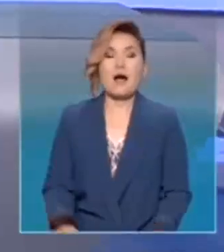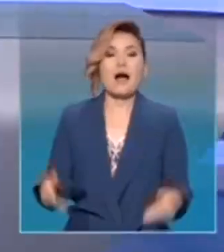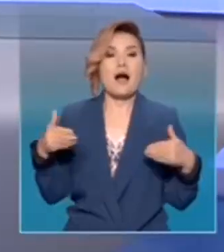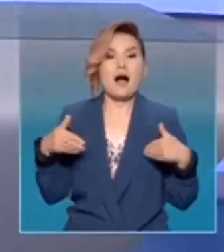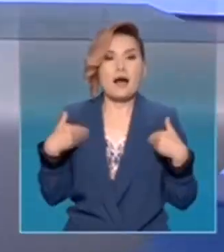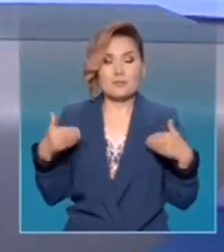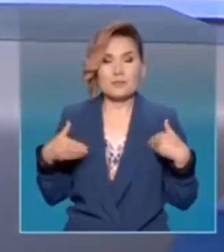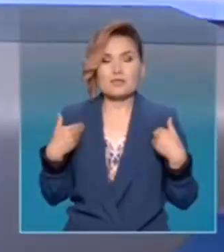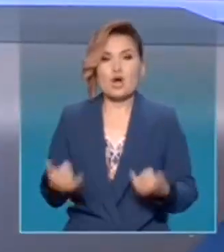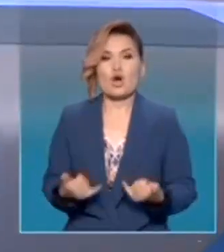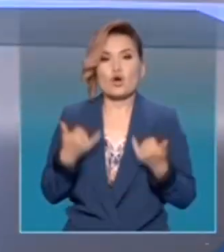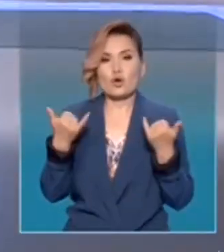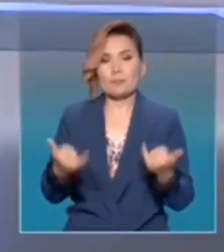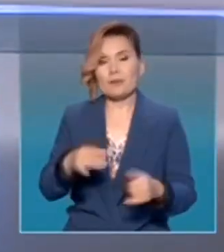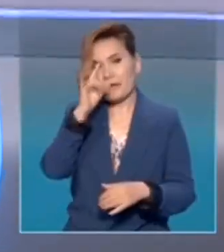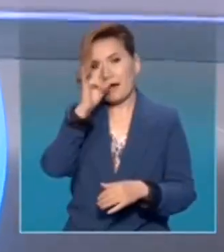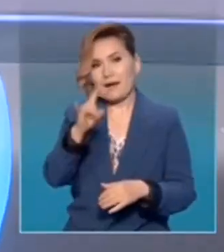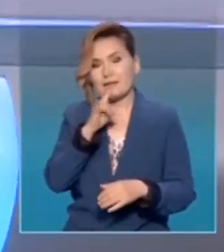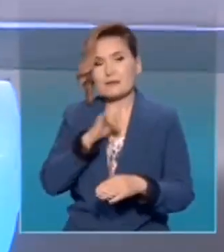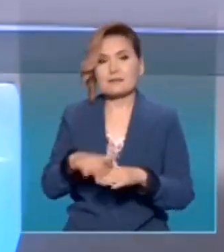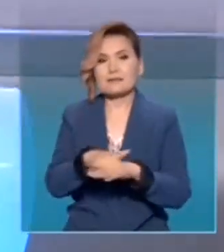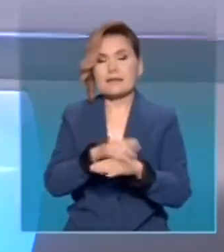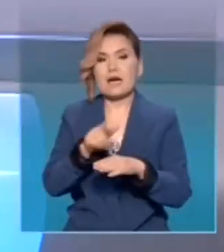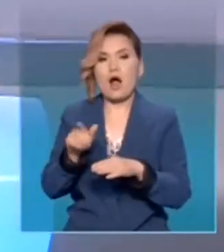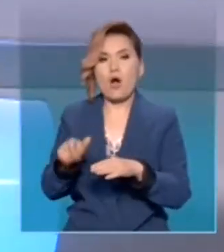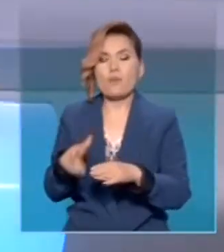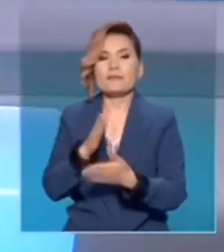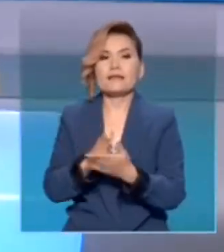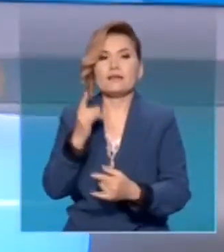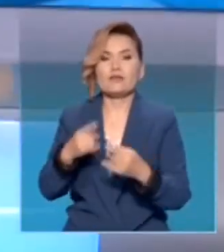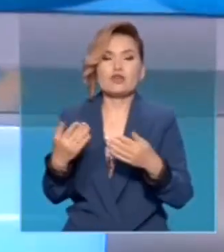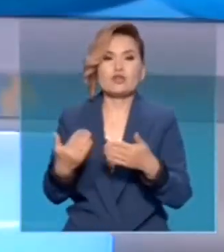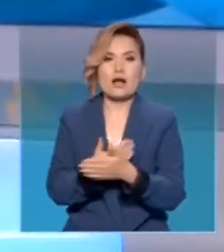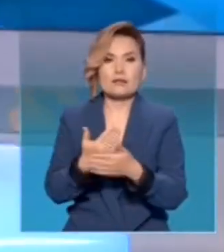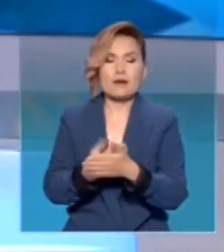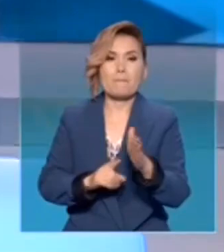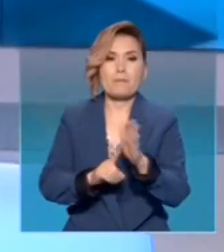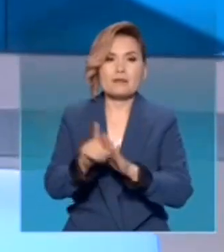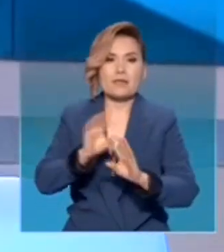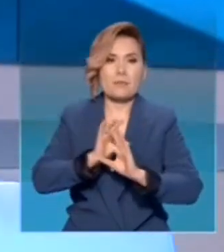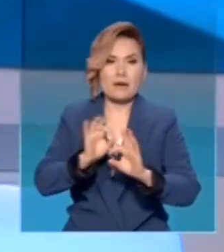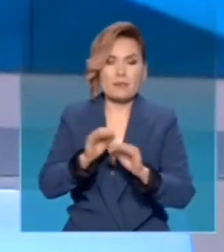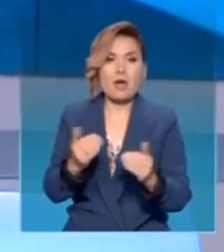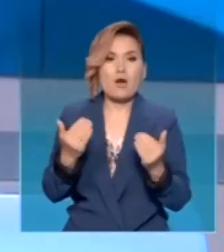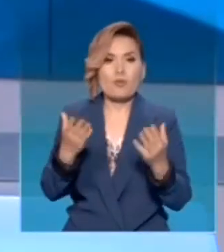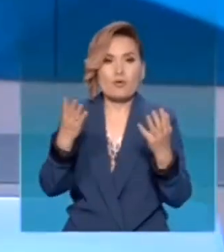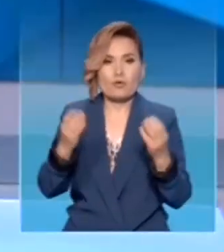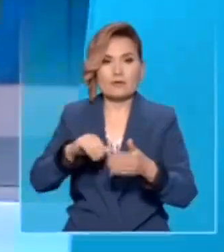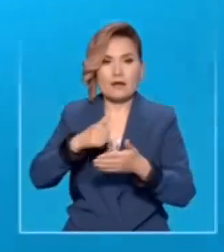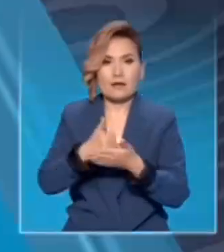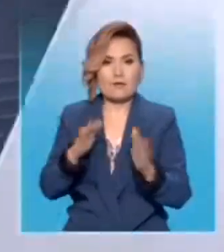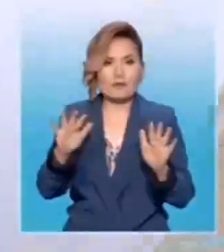Қайырлы кеш, қадірлі көрермен, студияда Шерхан Жамбулұлы және суырды аудармашы Самал Нұрым. Әуелі аңдатпа.